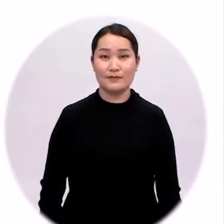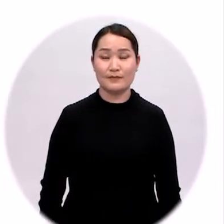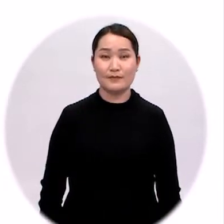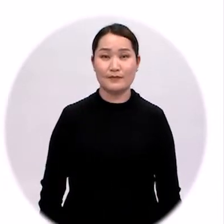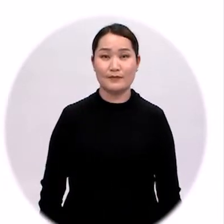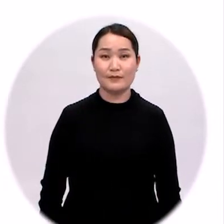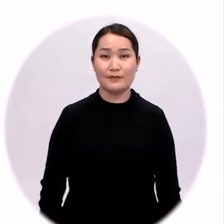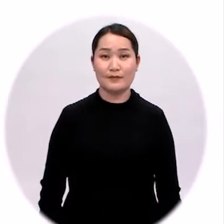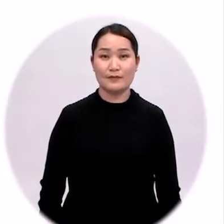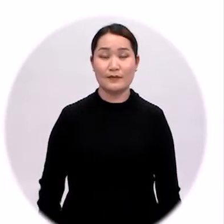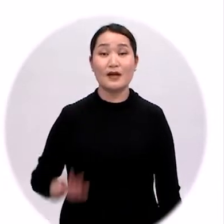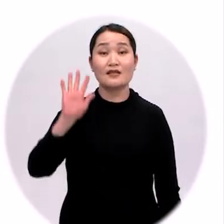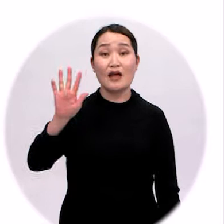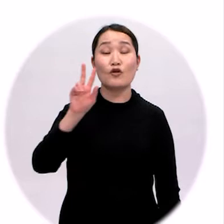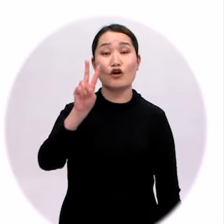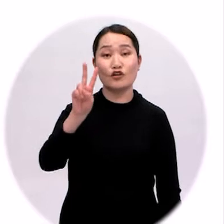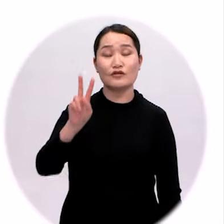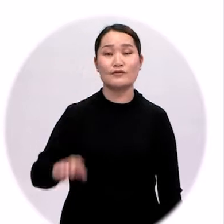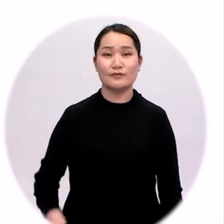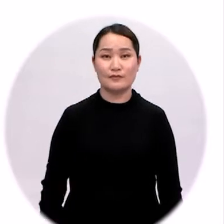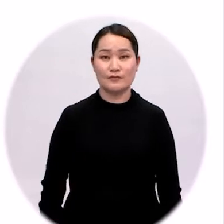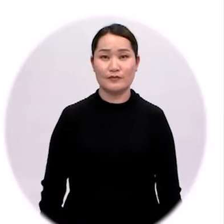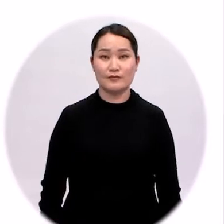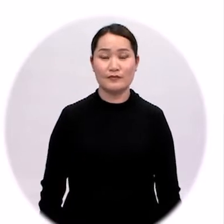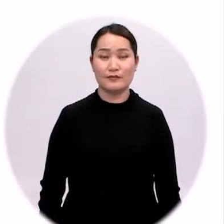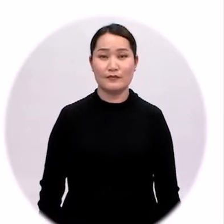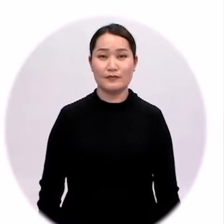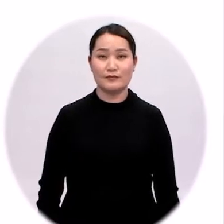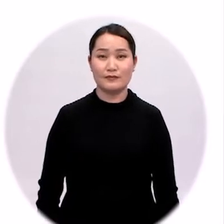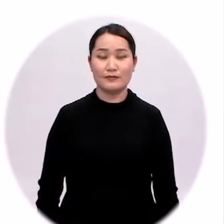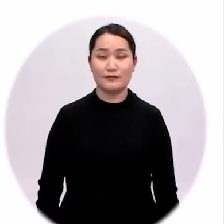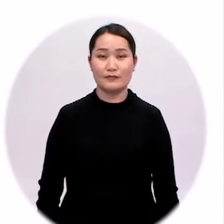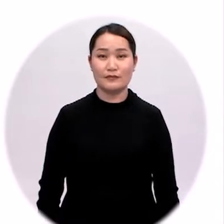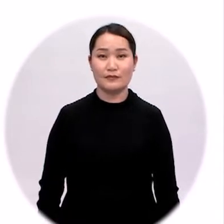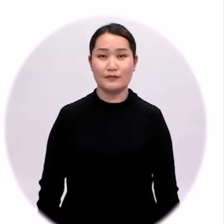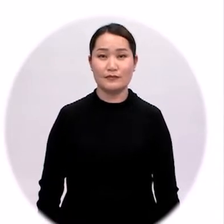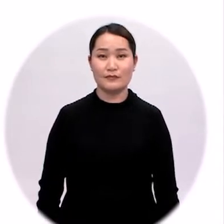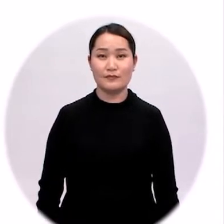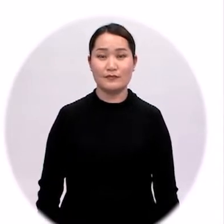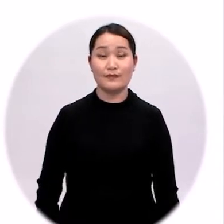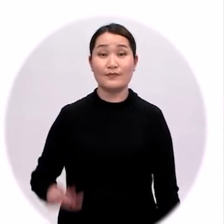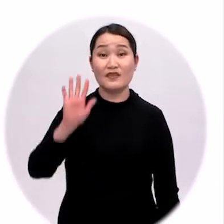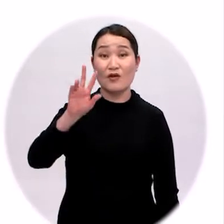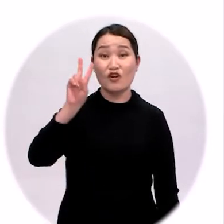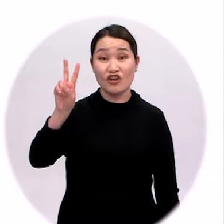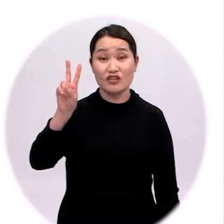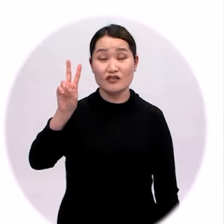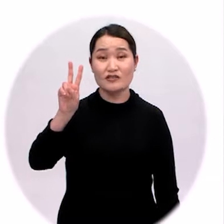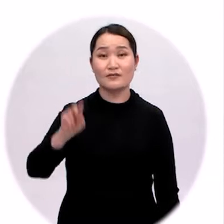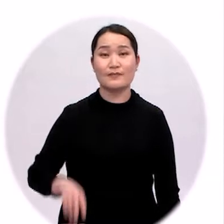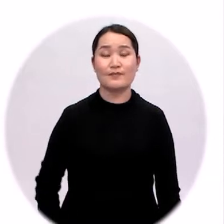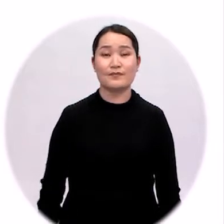2 нэгж 5 10-т юу? 52 гэсэн тоо байна. За, одоо багш нь 52-оос